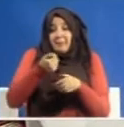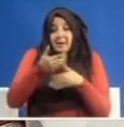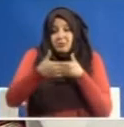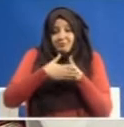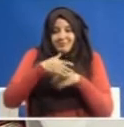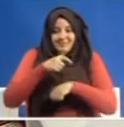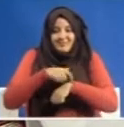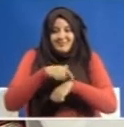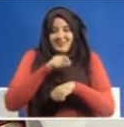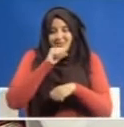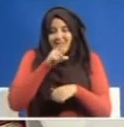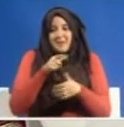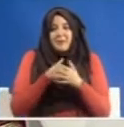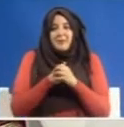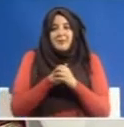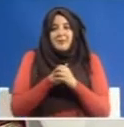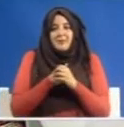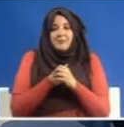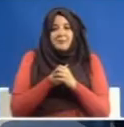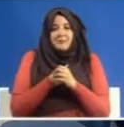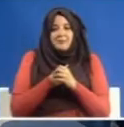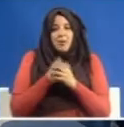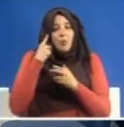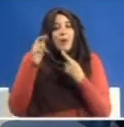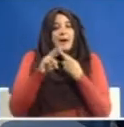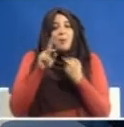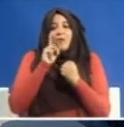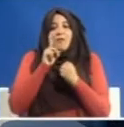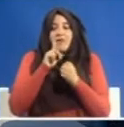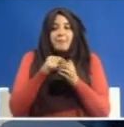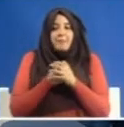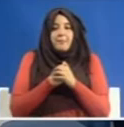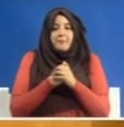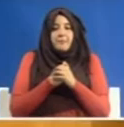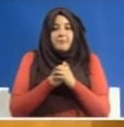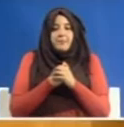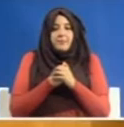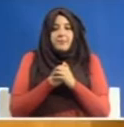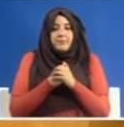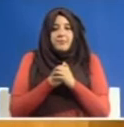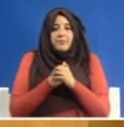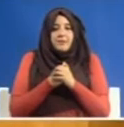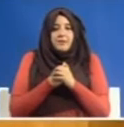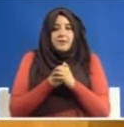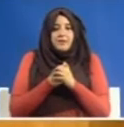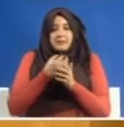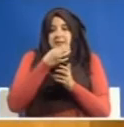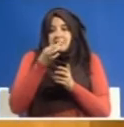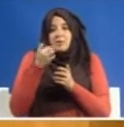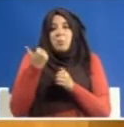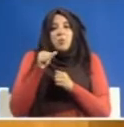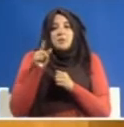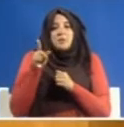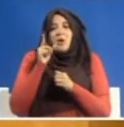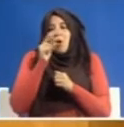خنشلة، يجيب دكتور عبد القادر عن سؤالي. قلت فقط باختصار، قلت لعل ربما هو